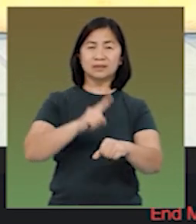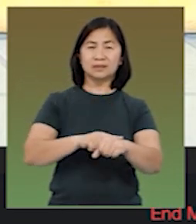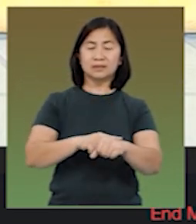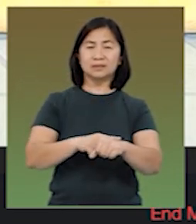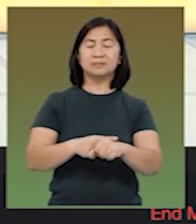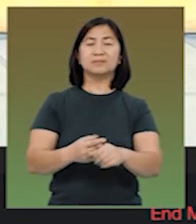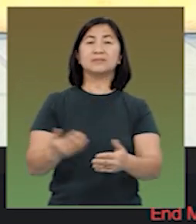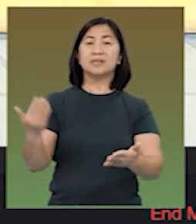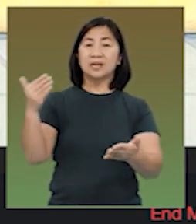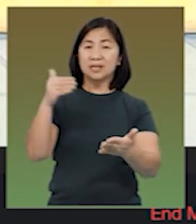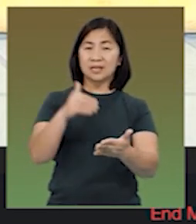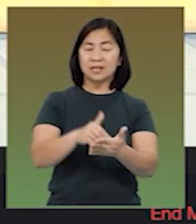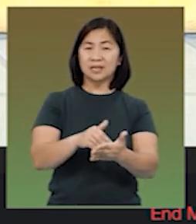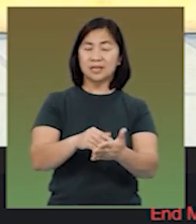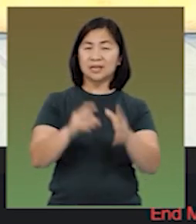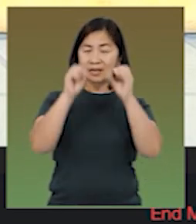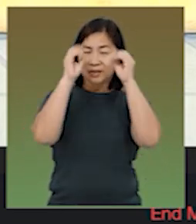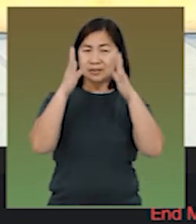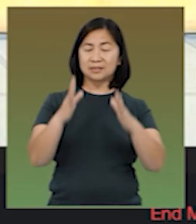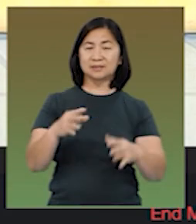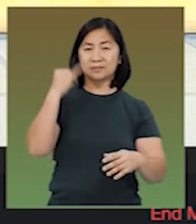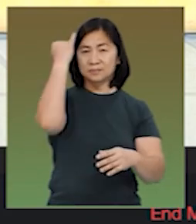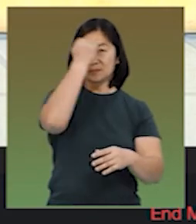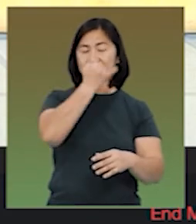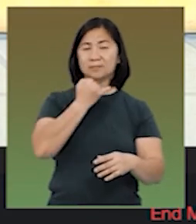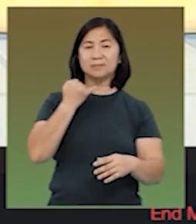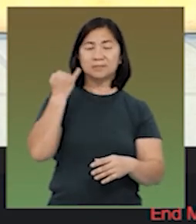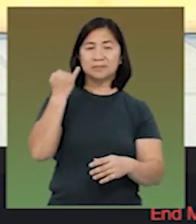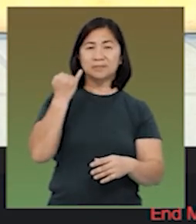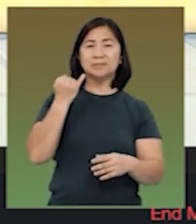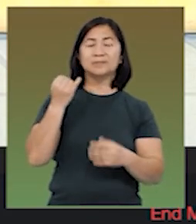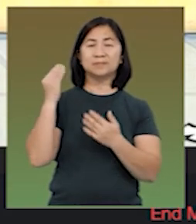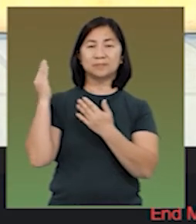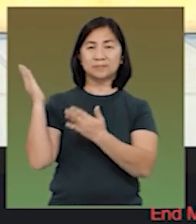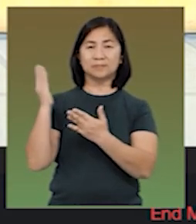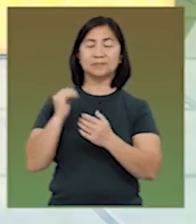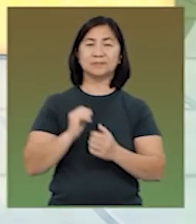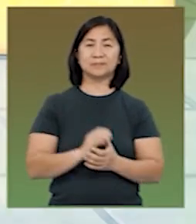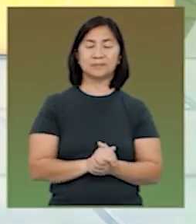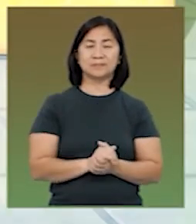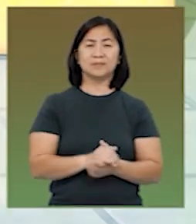pagkikita. Muli, ako si Teacher Joyce Villar.